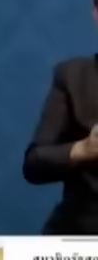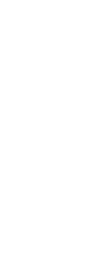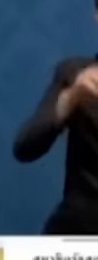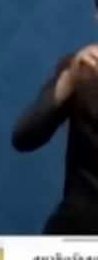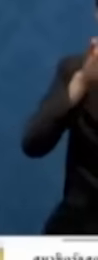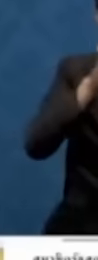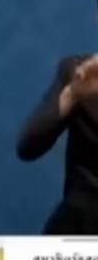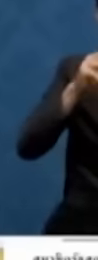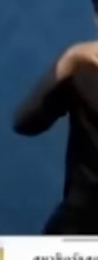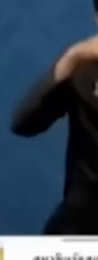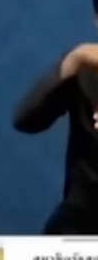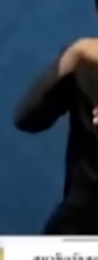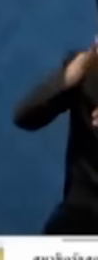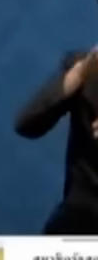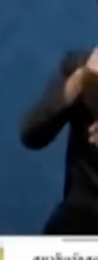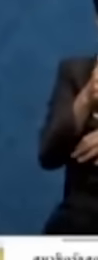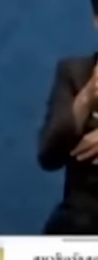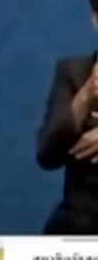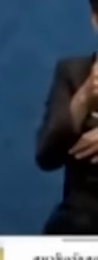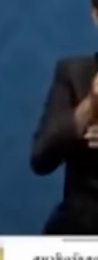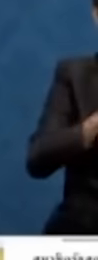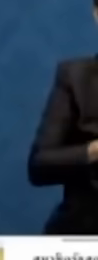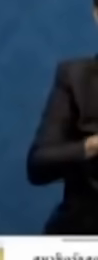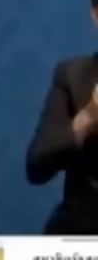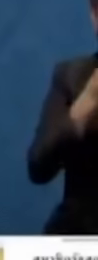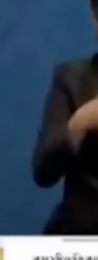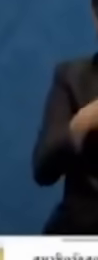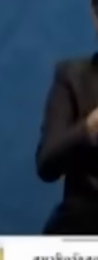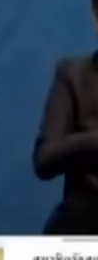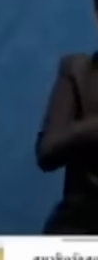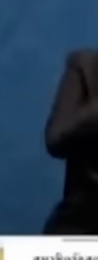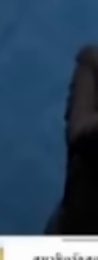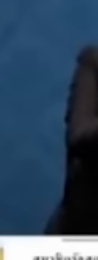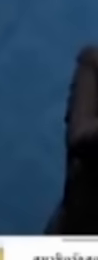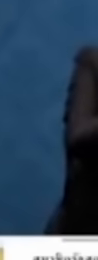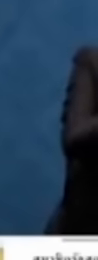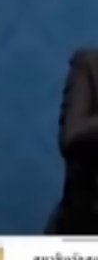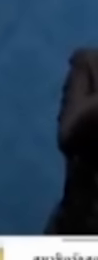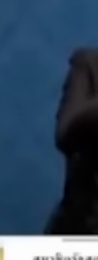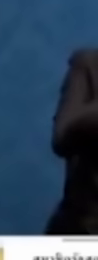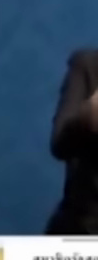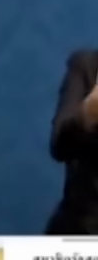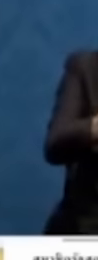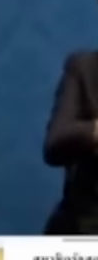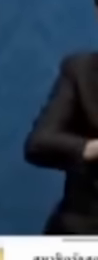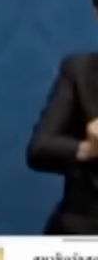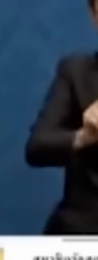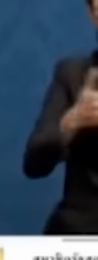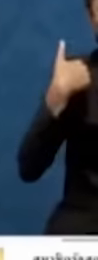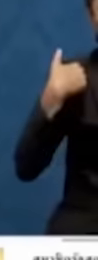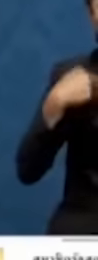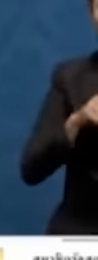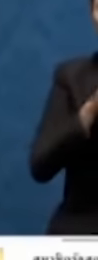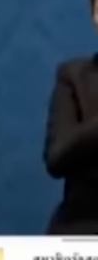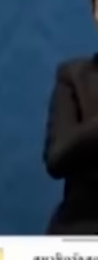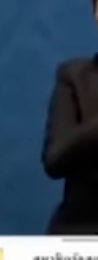ายชื่อที่พรรคการเมืองส่งมาได้แล้วแต่ในมาตราและวรรคดังกล่าวก็ระบุไว้ด้วยว่าหลังจ